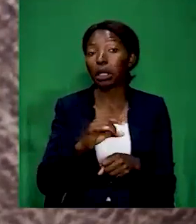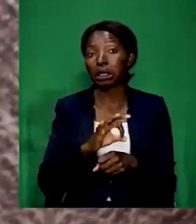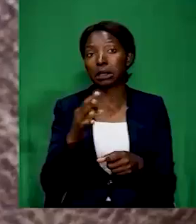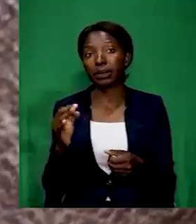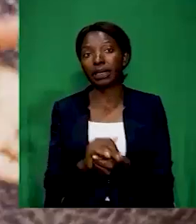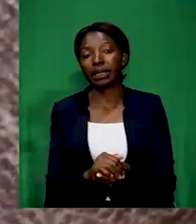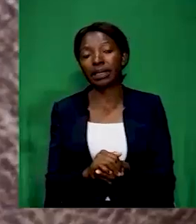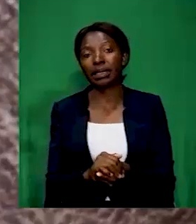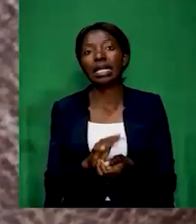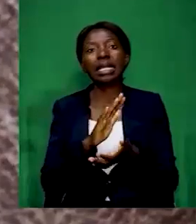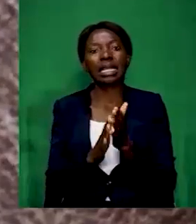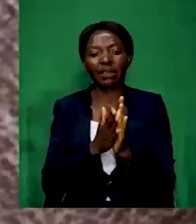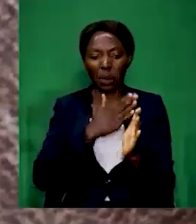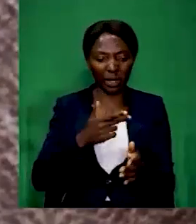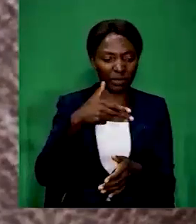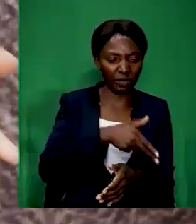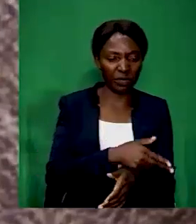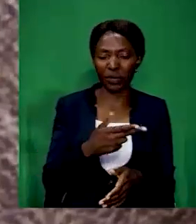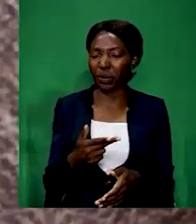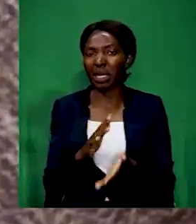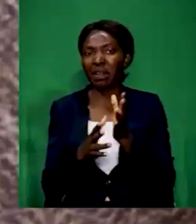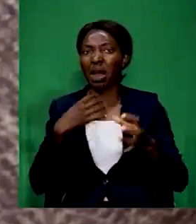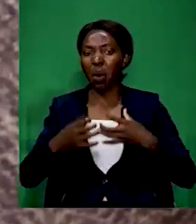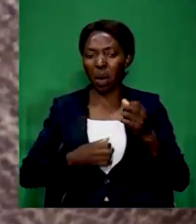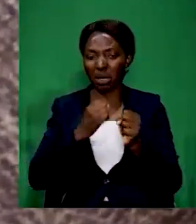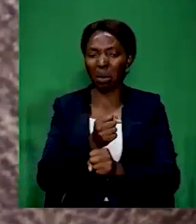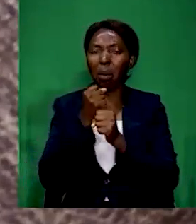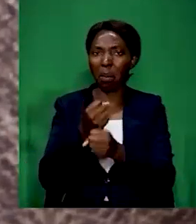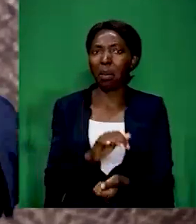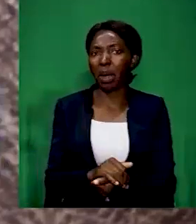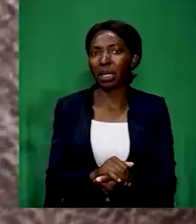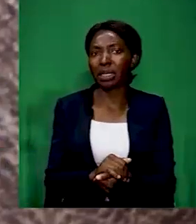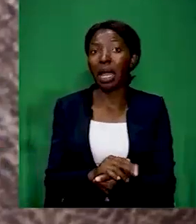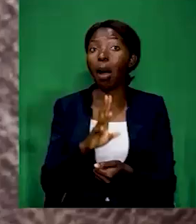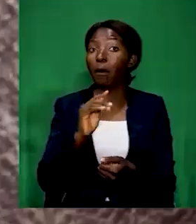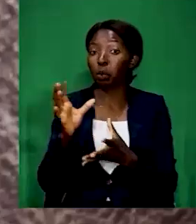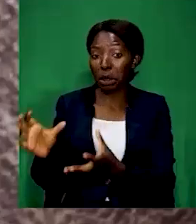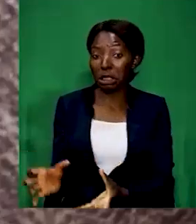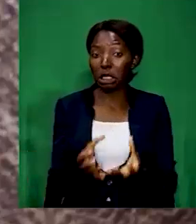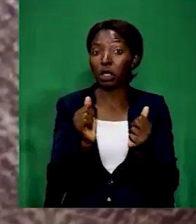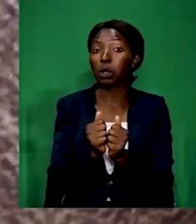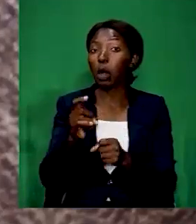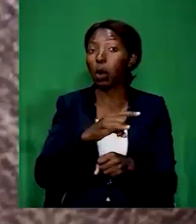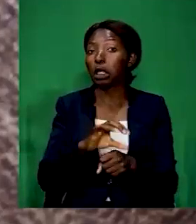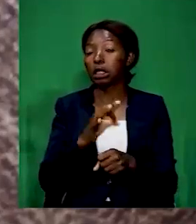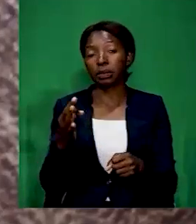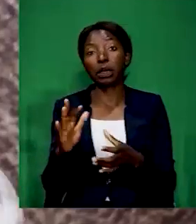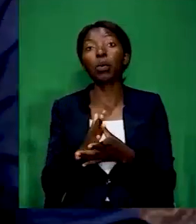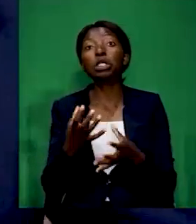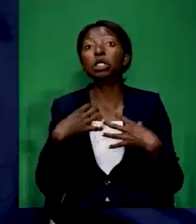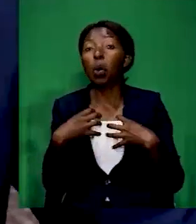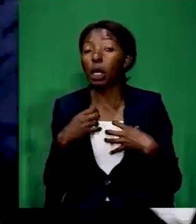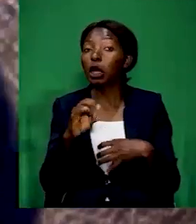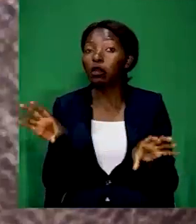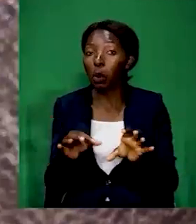One, I need fuel. I need to kani nekumepa rutu. Holy One, nekuti ndova ridzive